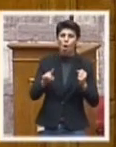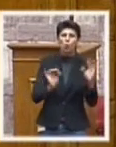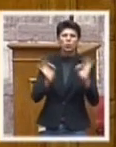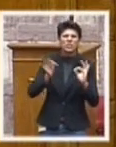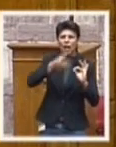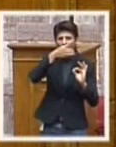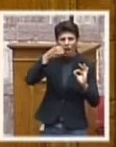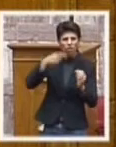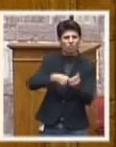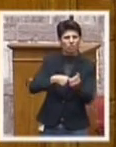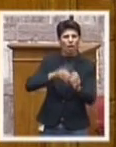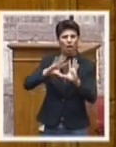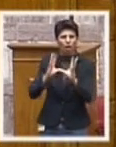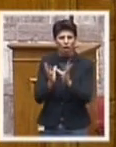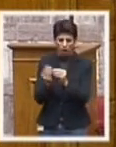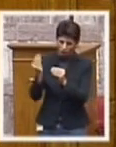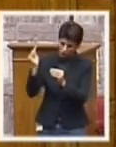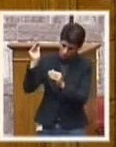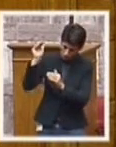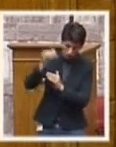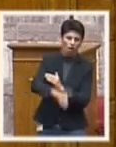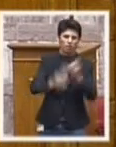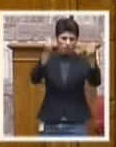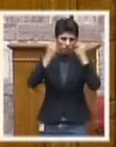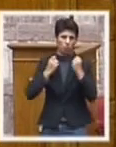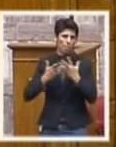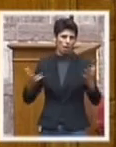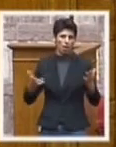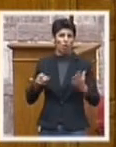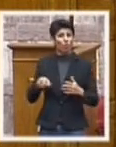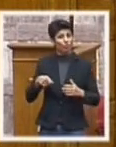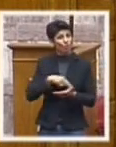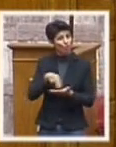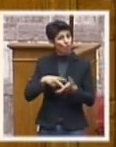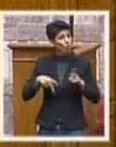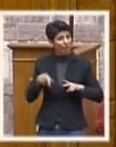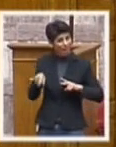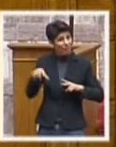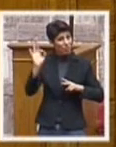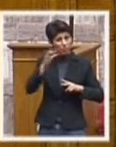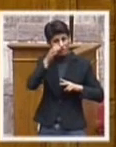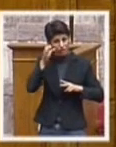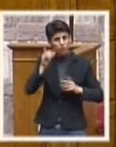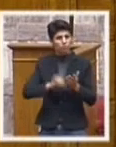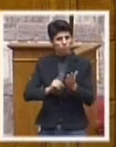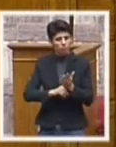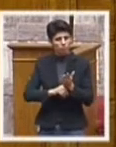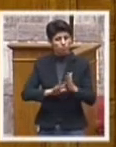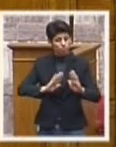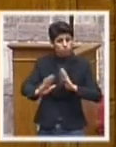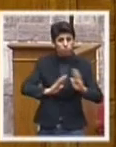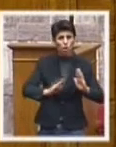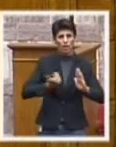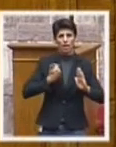αναπόφευκτη και η ολική κατάρρευση δεν είναι μακριά. Ο ρόλος της πολιτείας σε αυτή την περίπτωση είναι να αποτρέψει τους νέους από το να κάνουν χρήση τέτοιων